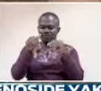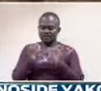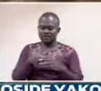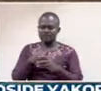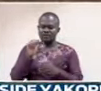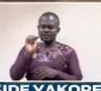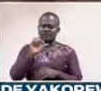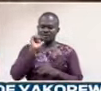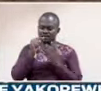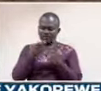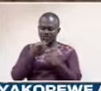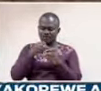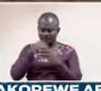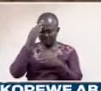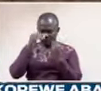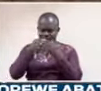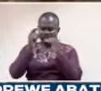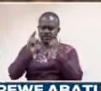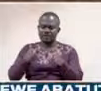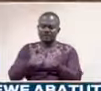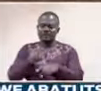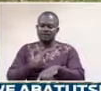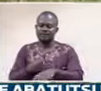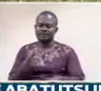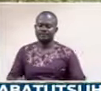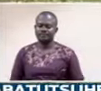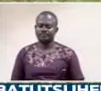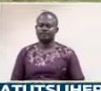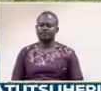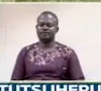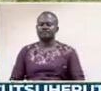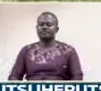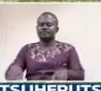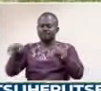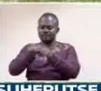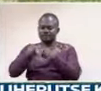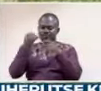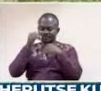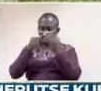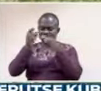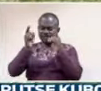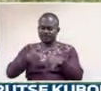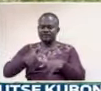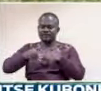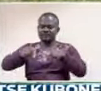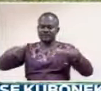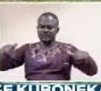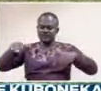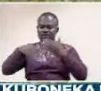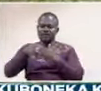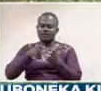make nta kintu akuramo kubera ko byagereye ku isoko icyarimwe. Nk'uko buriya iyo batuzaniye nk'umurama w'amashu agakombe kaba